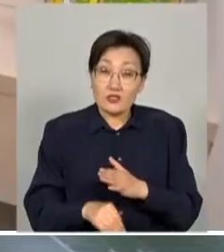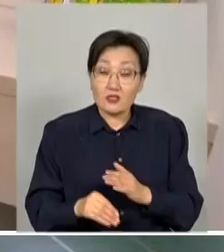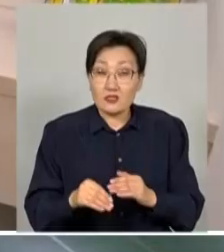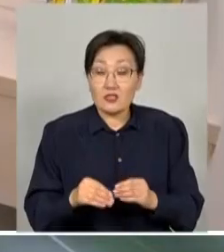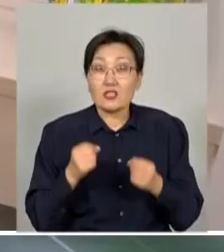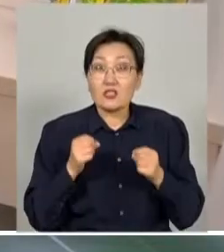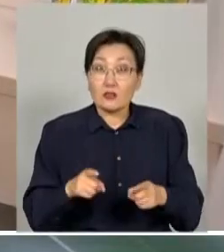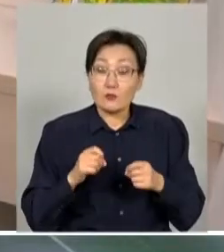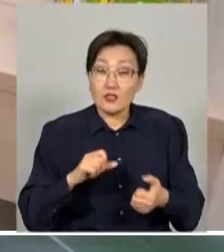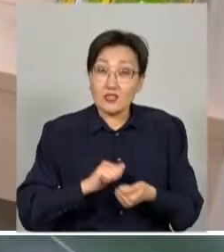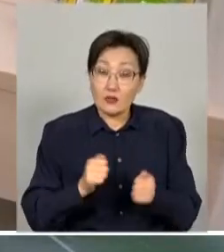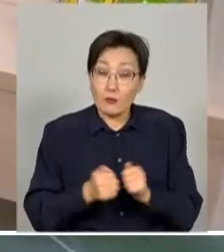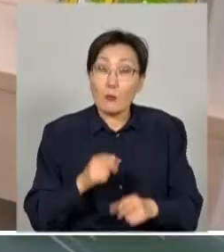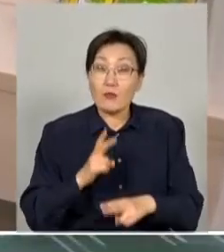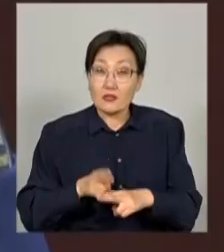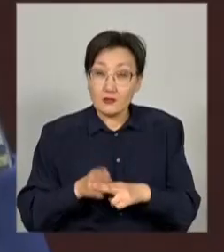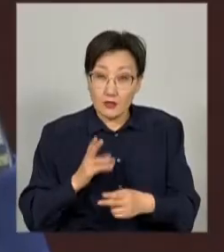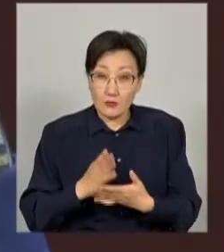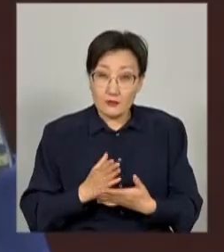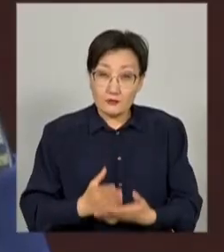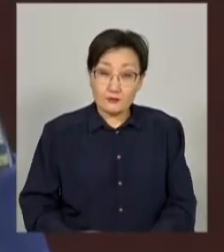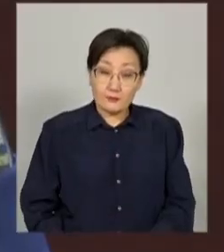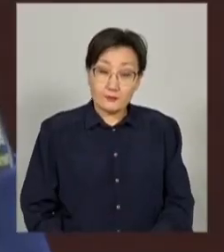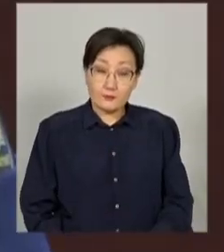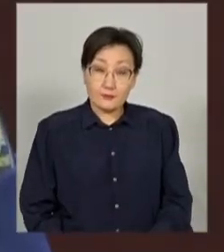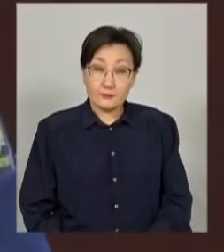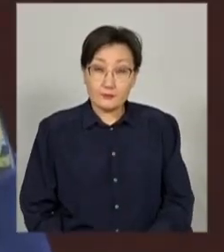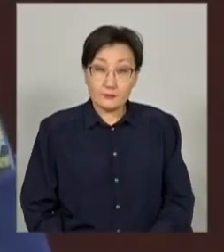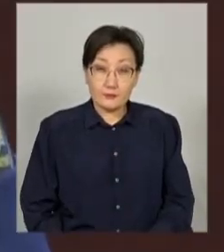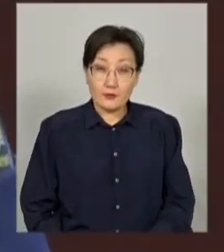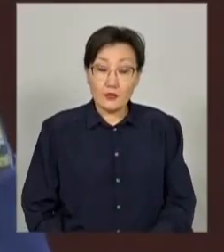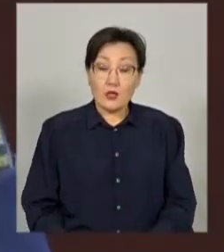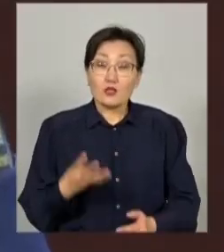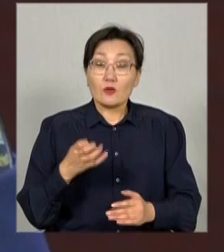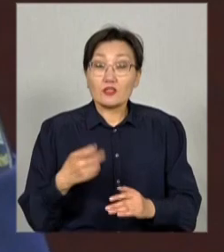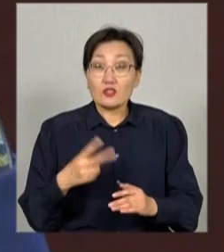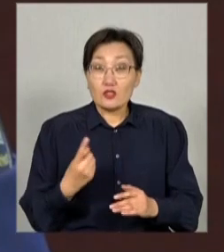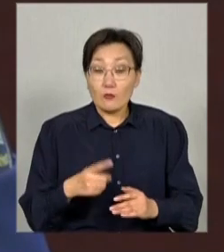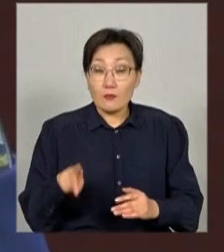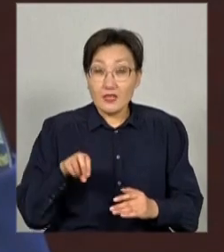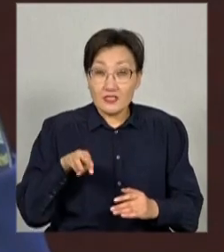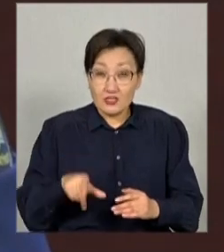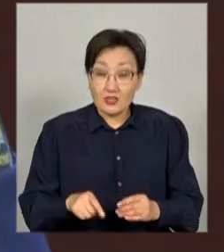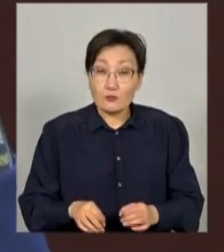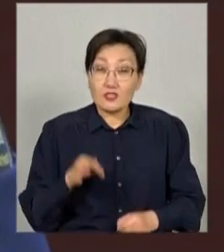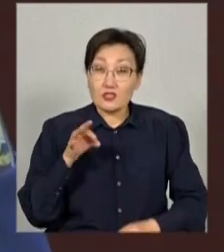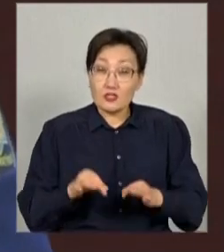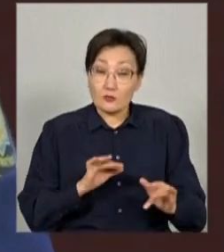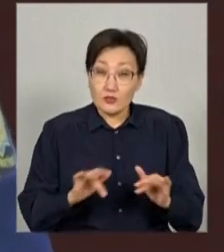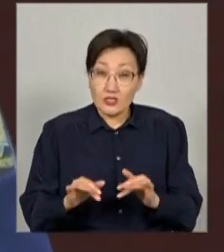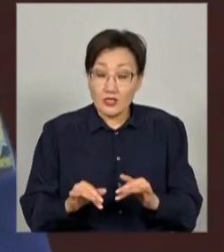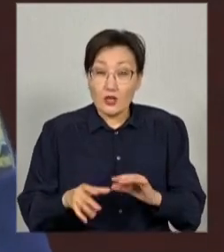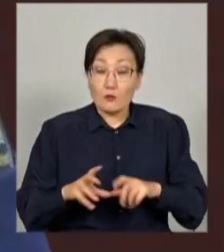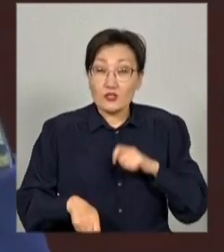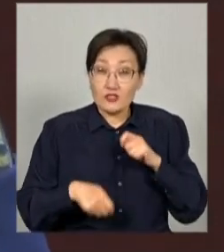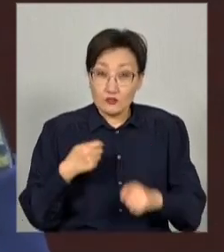асыл тастар мен металдар бар. 421 миллиард теңге. 421 миллиард теңге қылмыстық істер бойынша